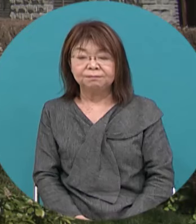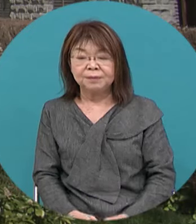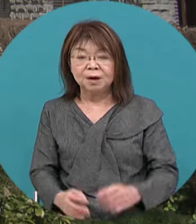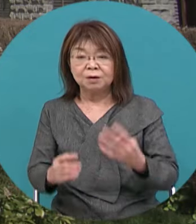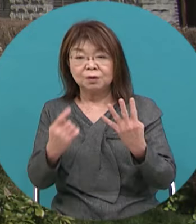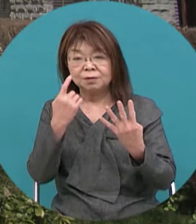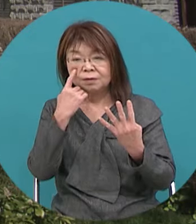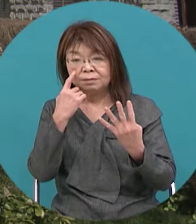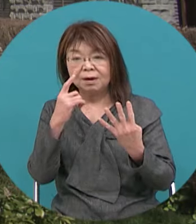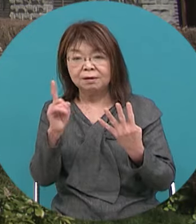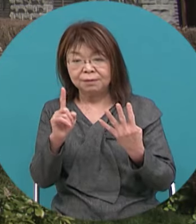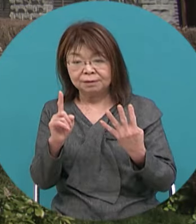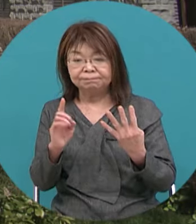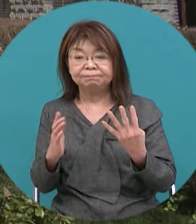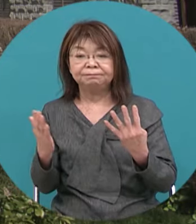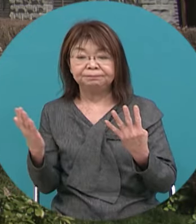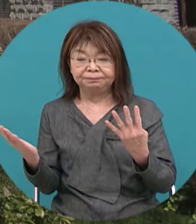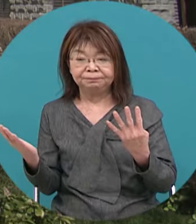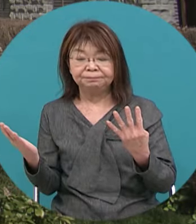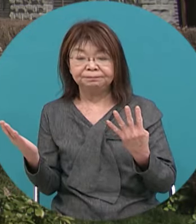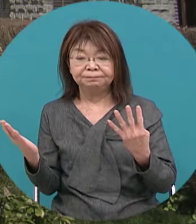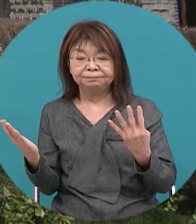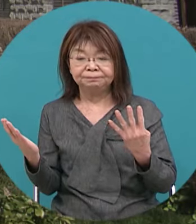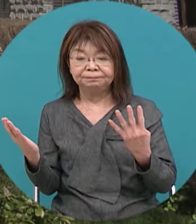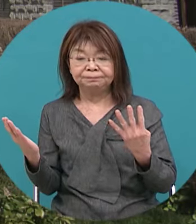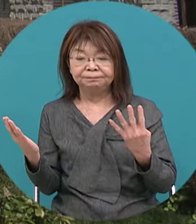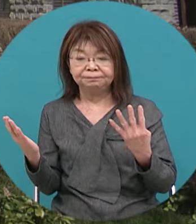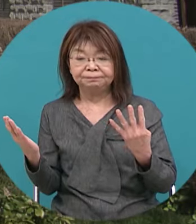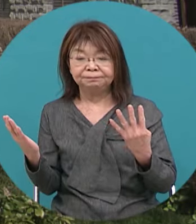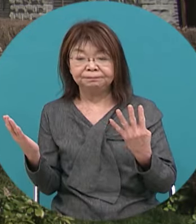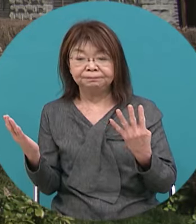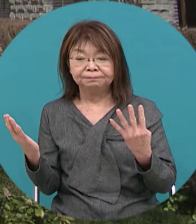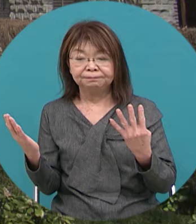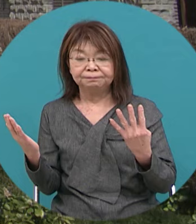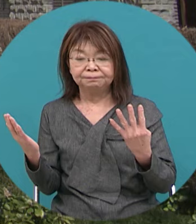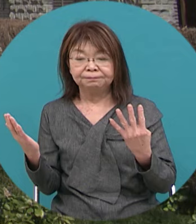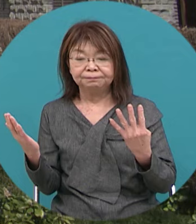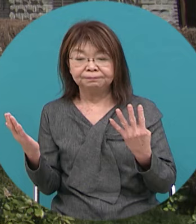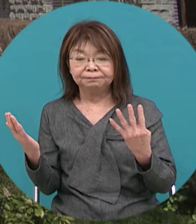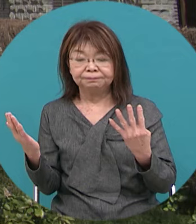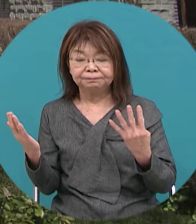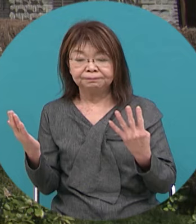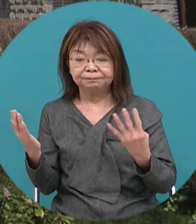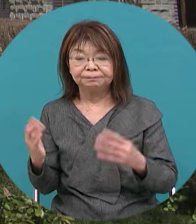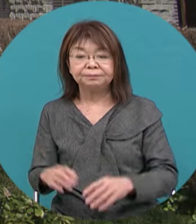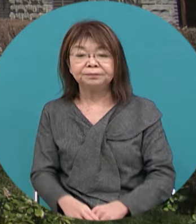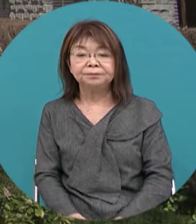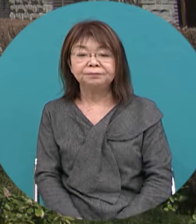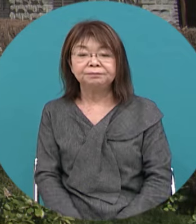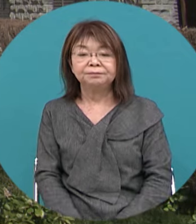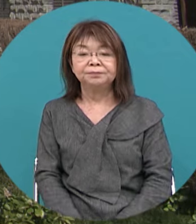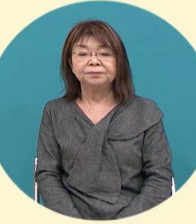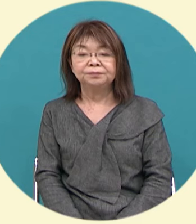4つ目の重点施策は、介護・フレイル予防と健康寿命の延伸です。